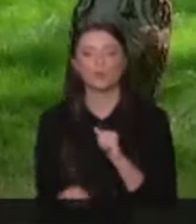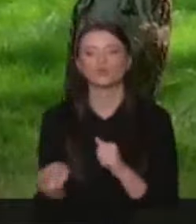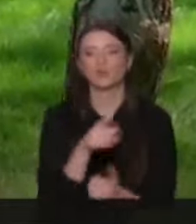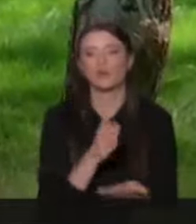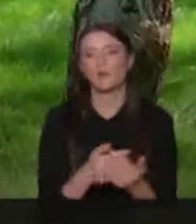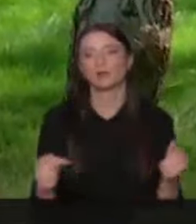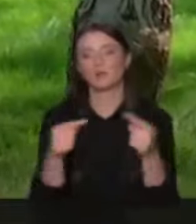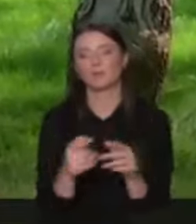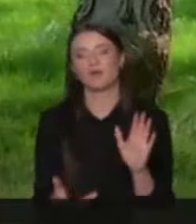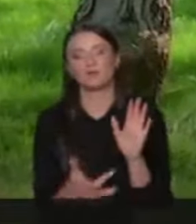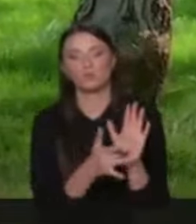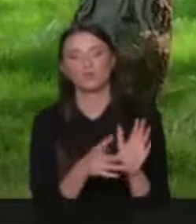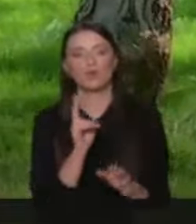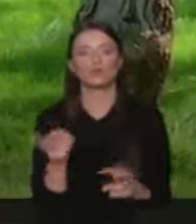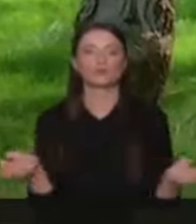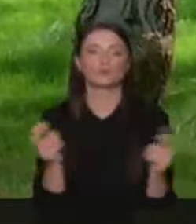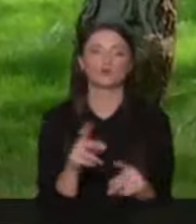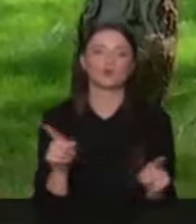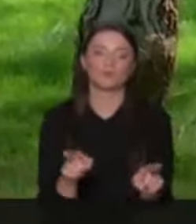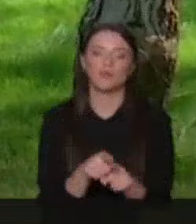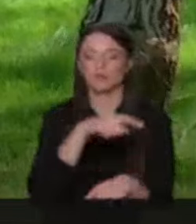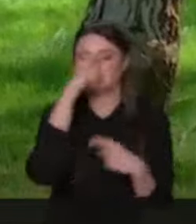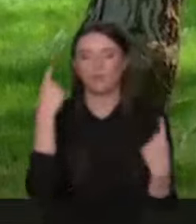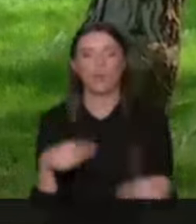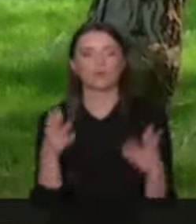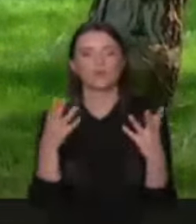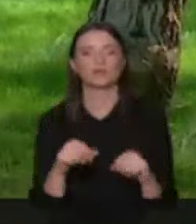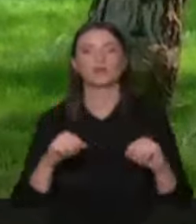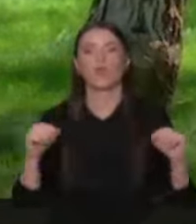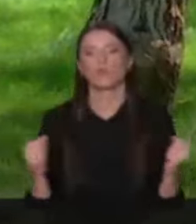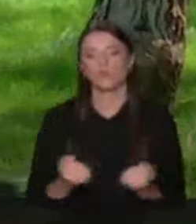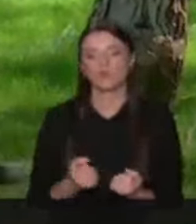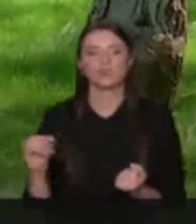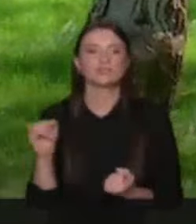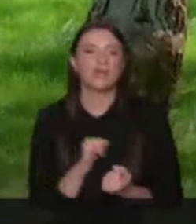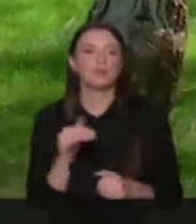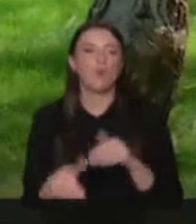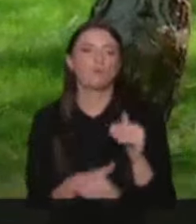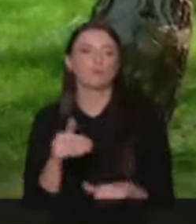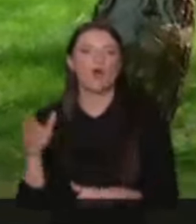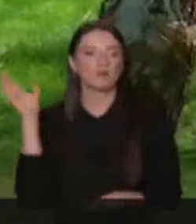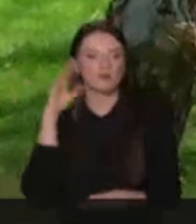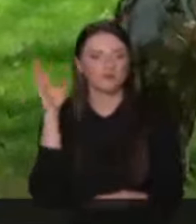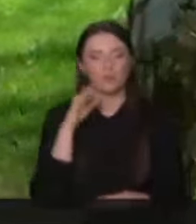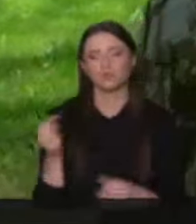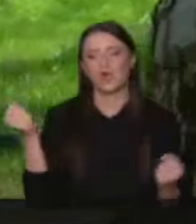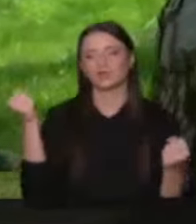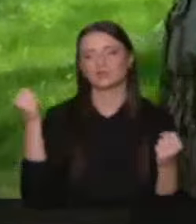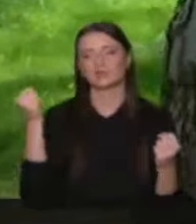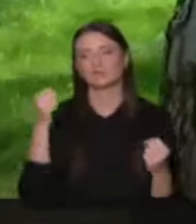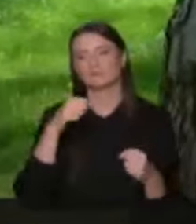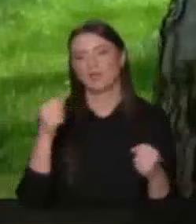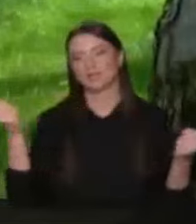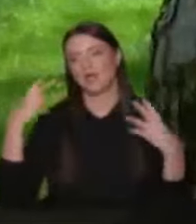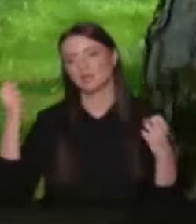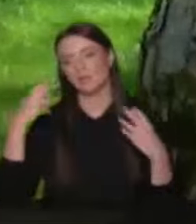певну мету. Хтось приходить для того, щоб у такий спекотній день охолодитися і поплавати у воді, засмагнути,